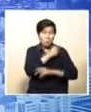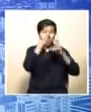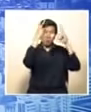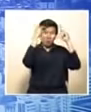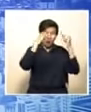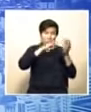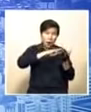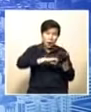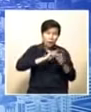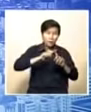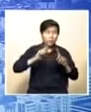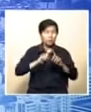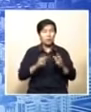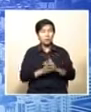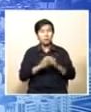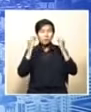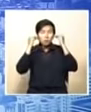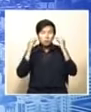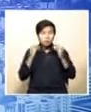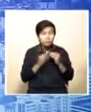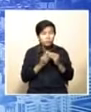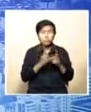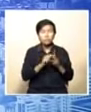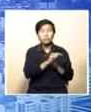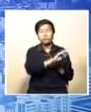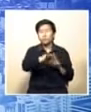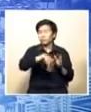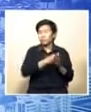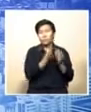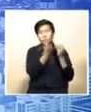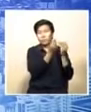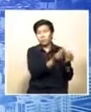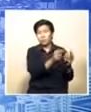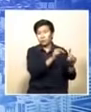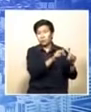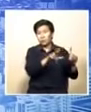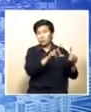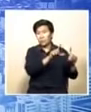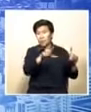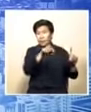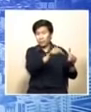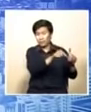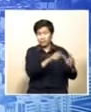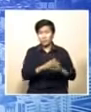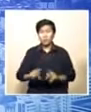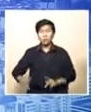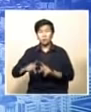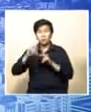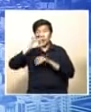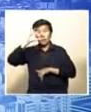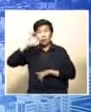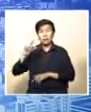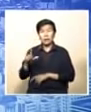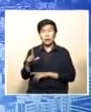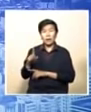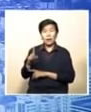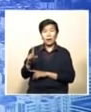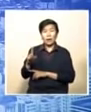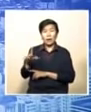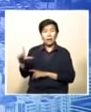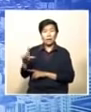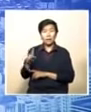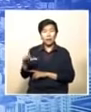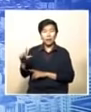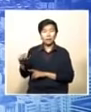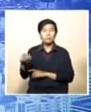ธรรมหรือเจ้าหน้าที่อำเภอสารกลางจะให้แก่เจ้าหน้าที่ซึ่ง